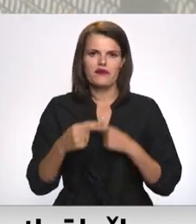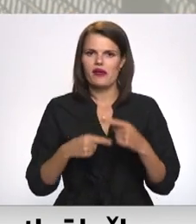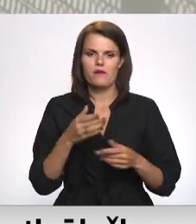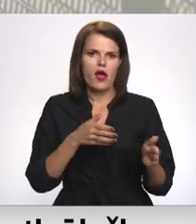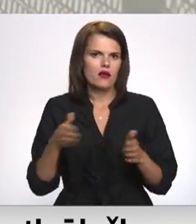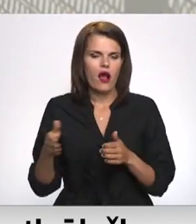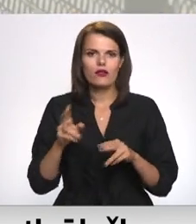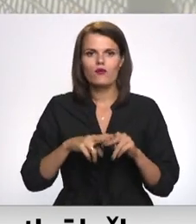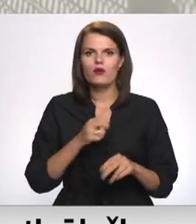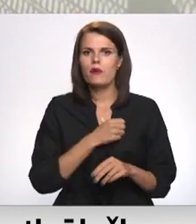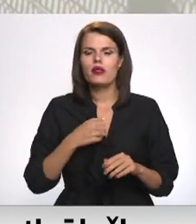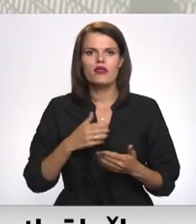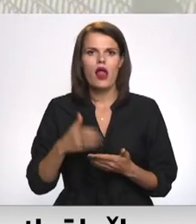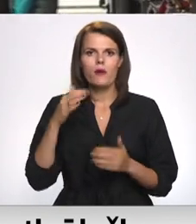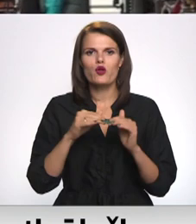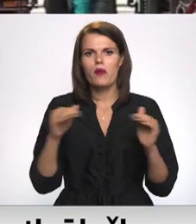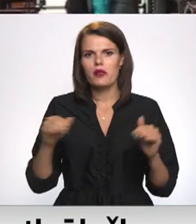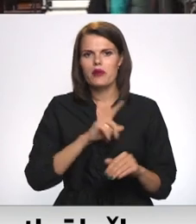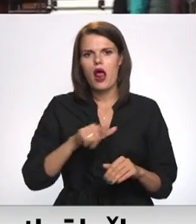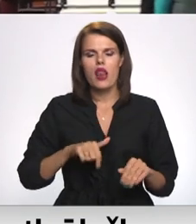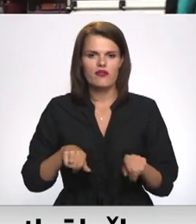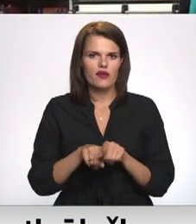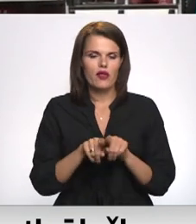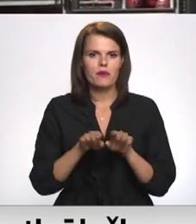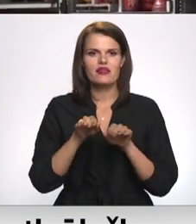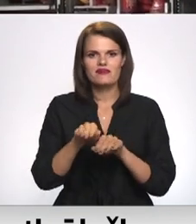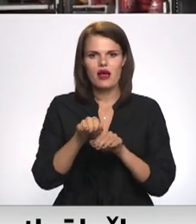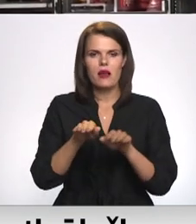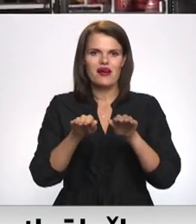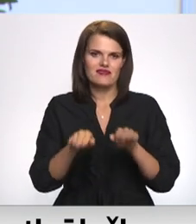Turklāt militāra apdraudējuma līmenis Latvijā joprojām saglabājas zems.